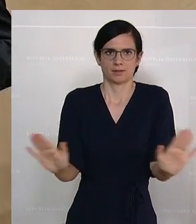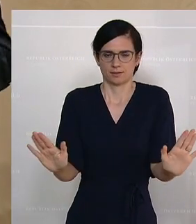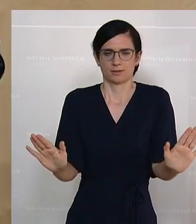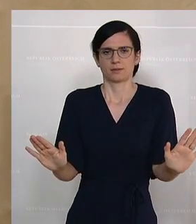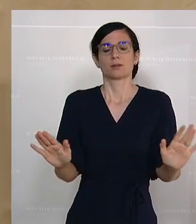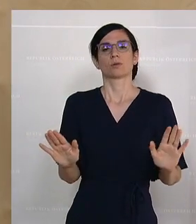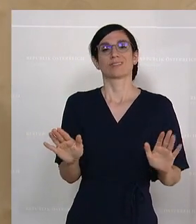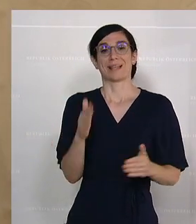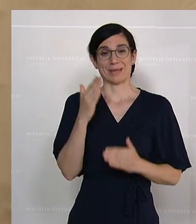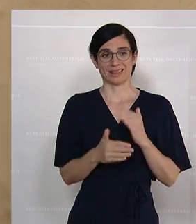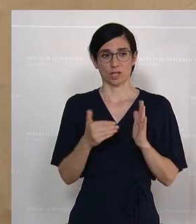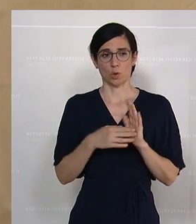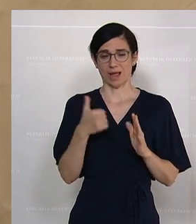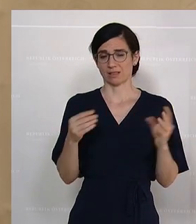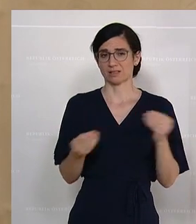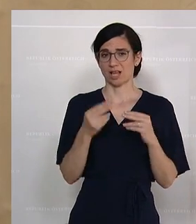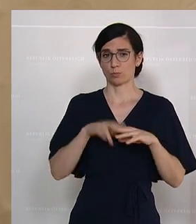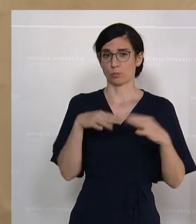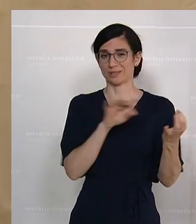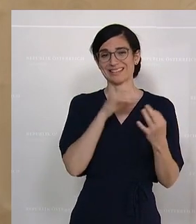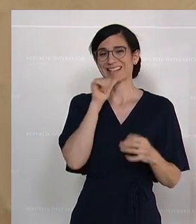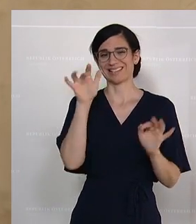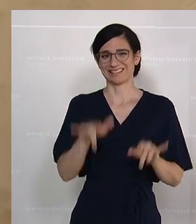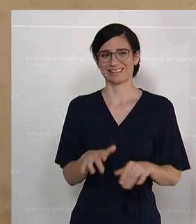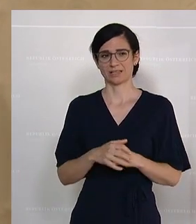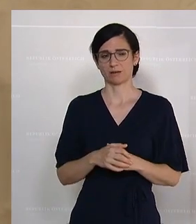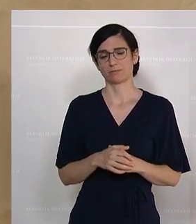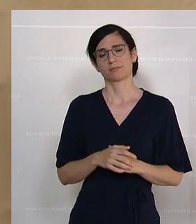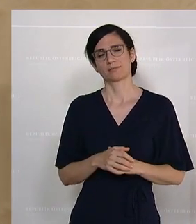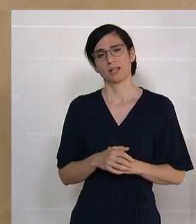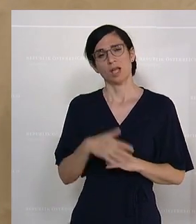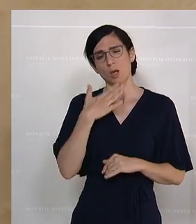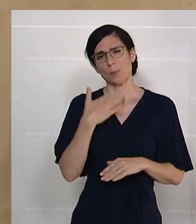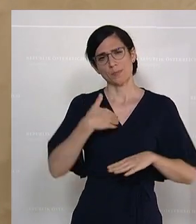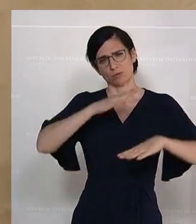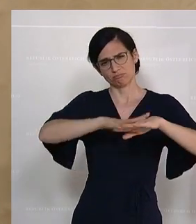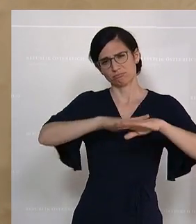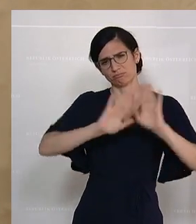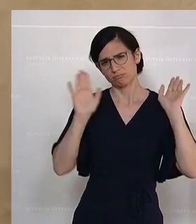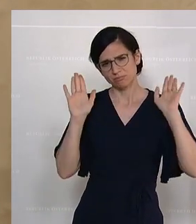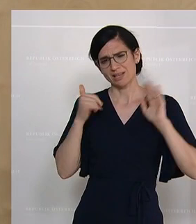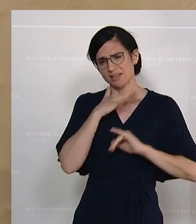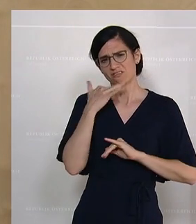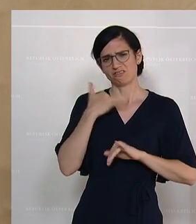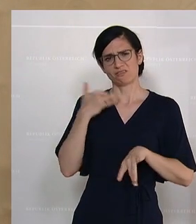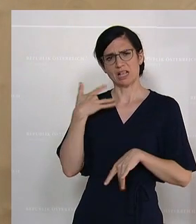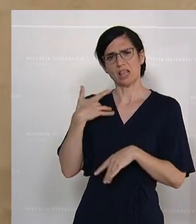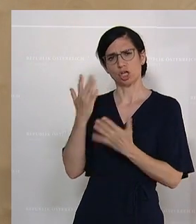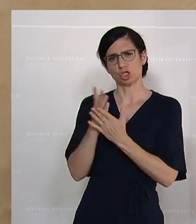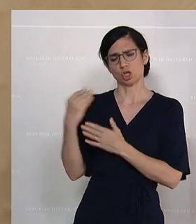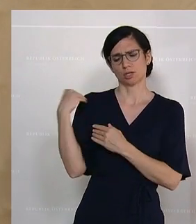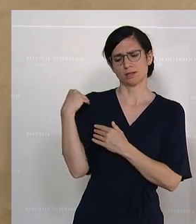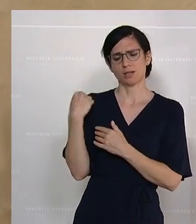und zum schluss noch ein wort auch wenn der herr bundeskanzler nicht da es melden sich immer mehr personen bei unserem ächtung dieser stelle also